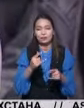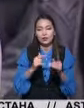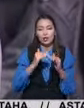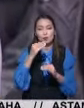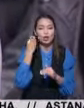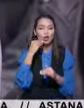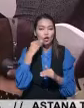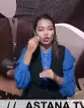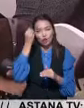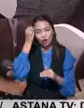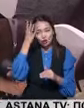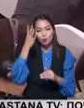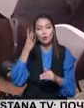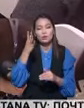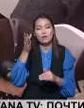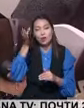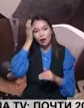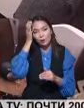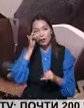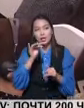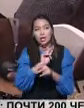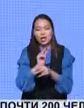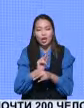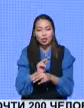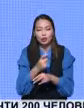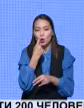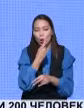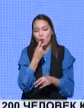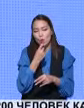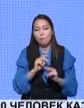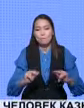качества инклюзивного образования и коррекционной педагогики.